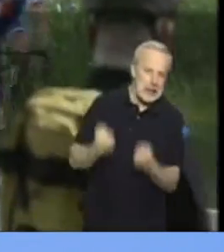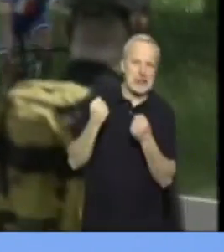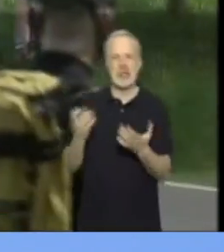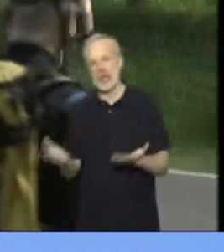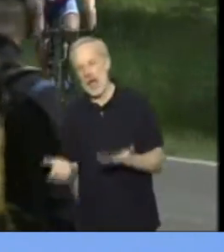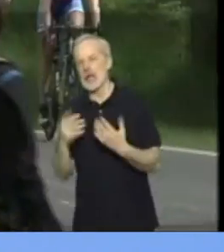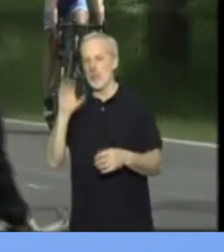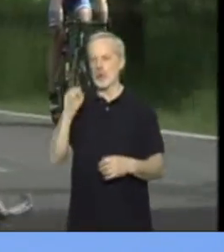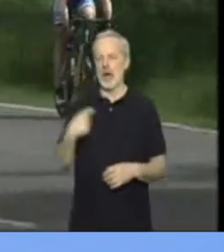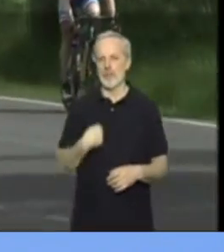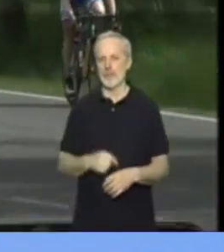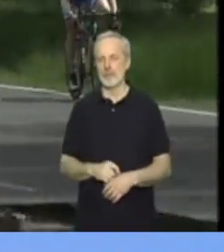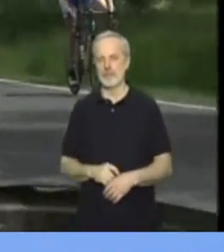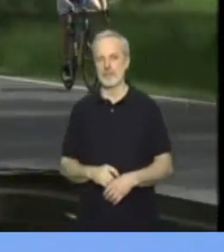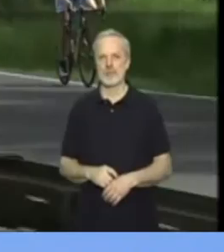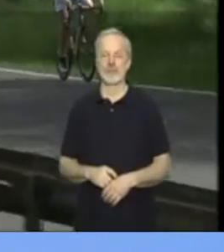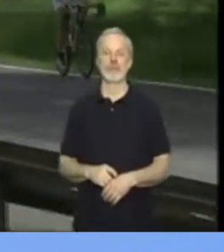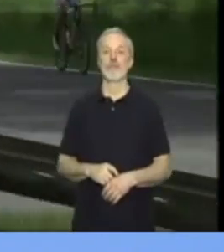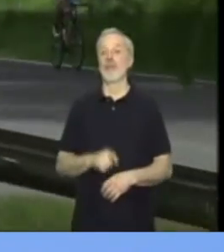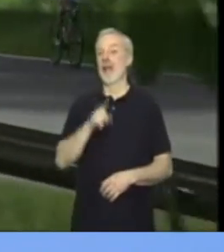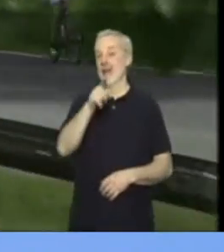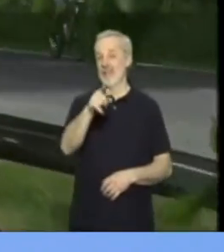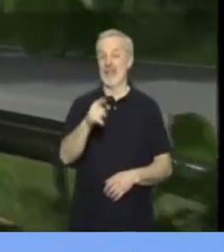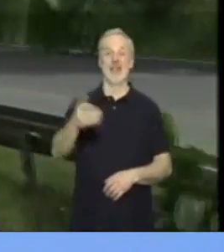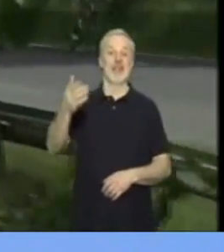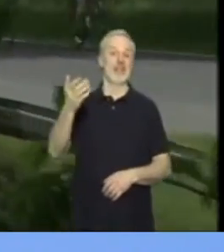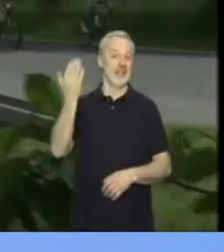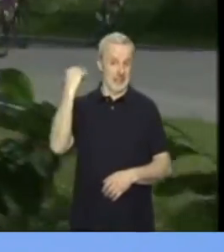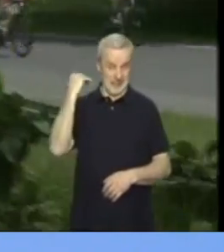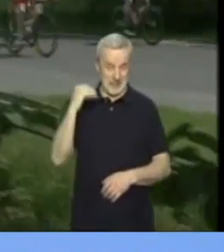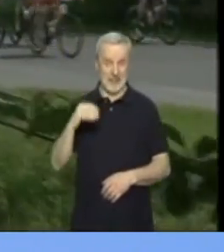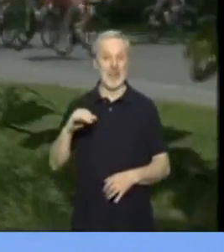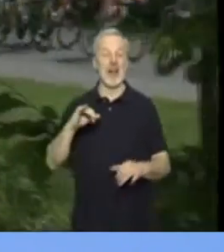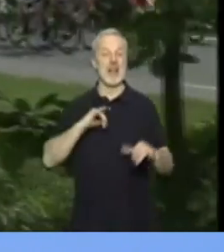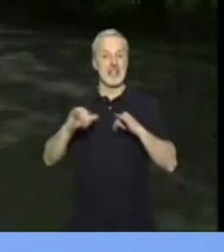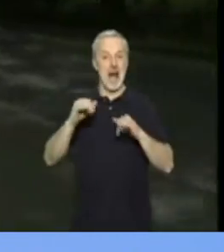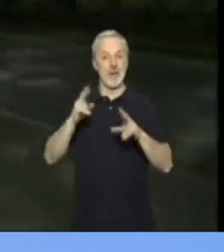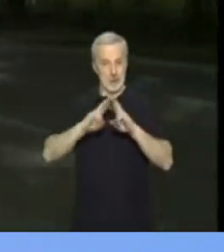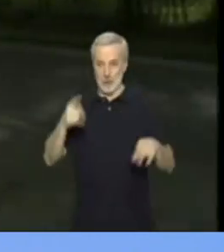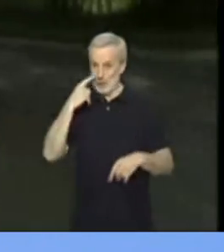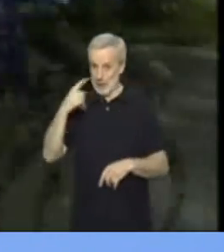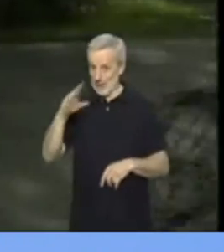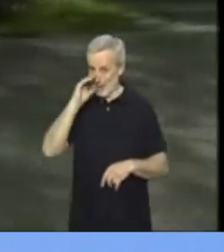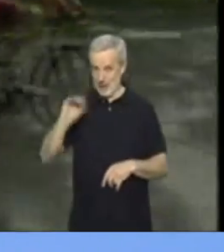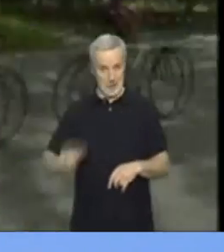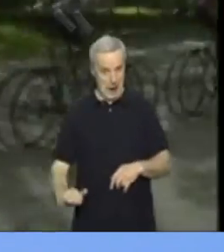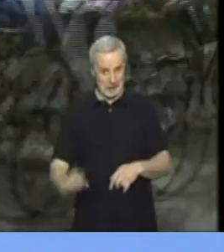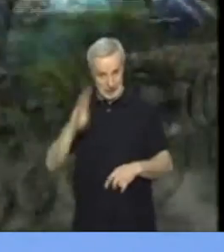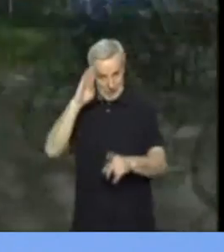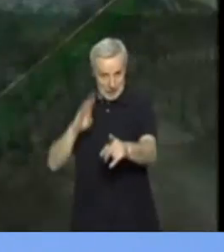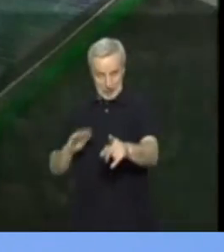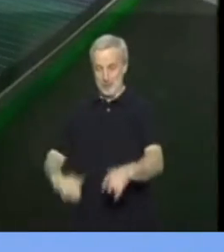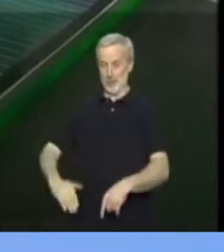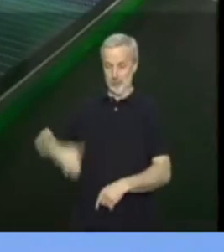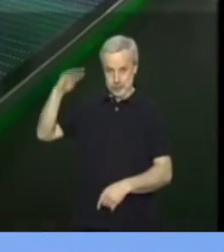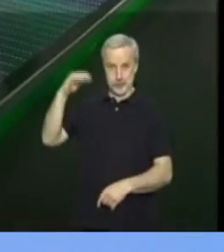nějakou představu mám. Dá se vlastně srovnat to, když jste závod míru nejprve sledoval jako malý divák, pak jste si